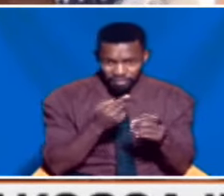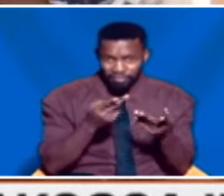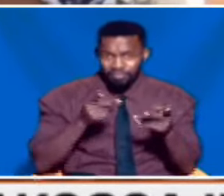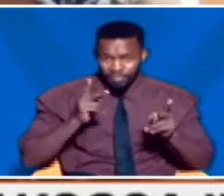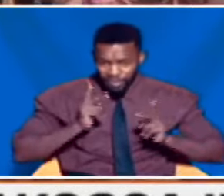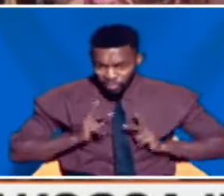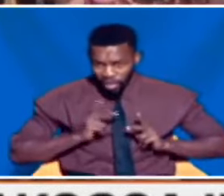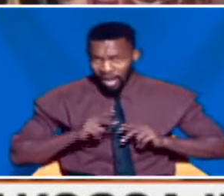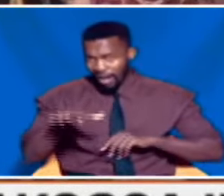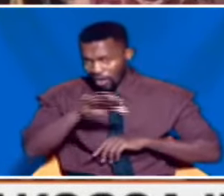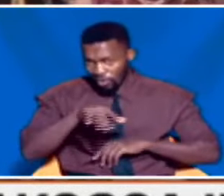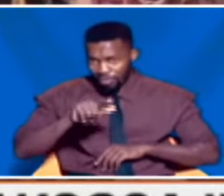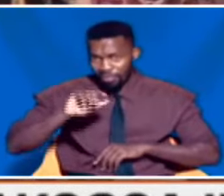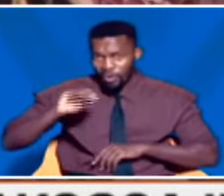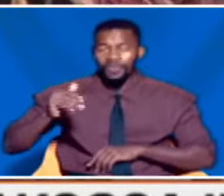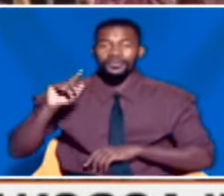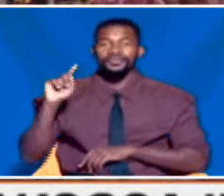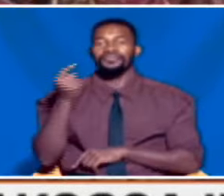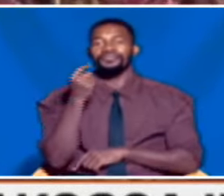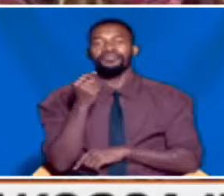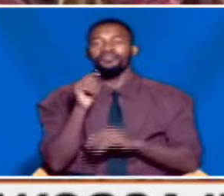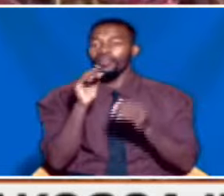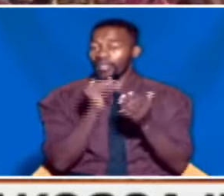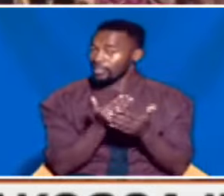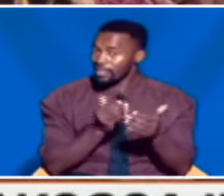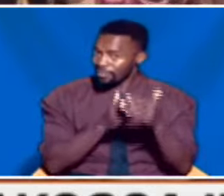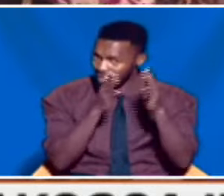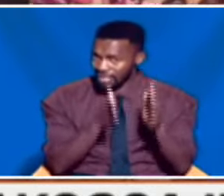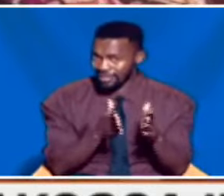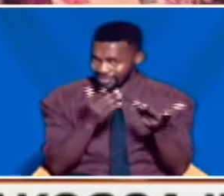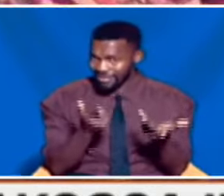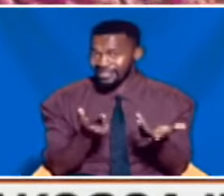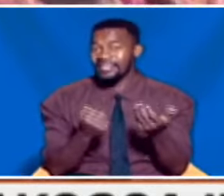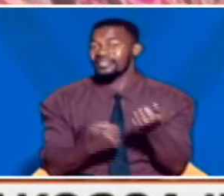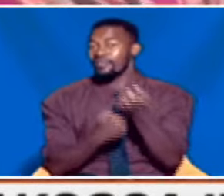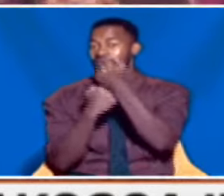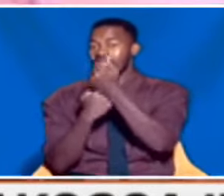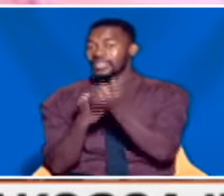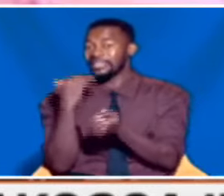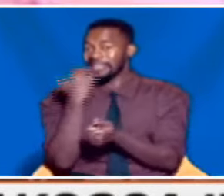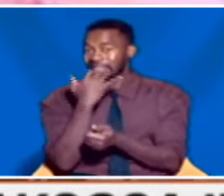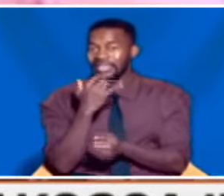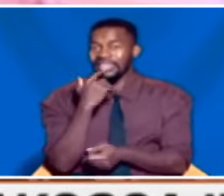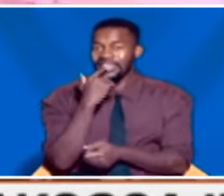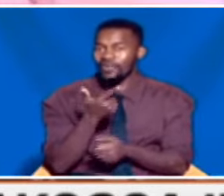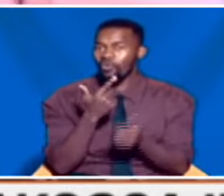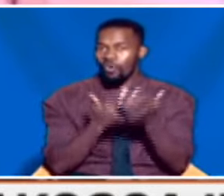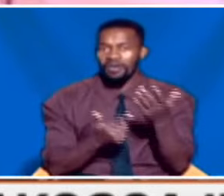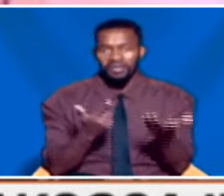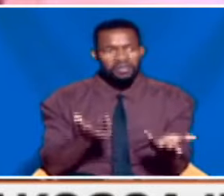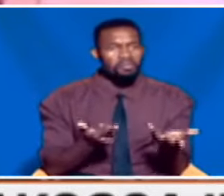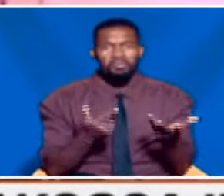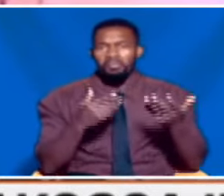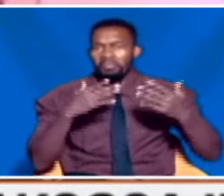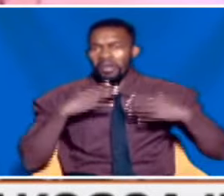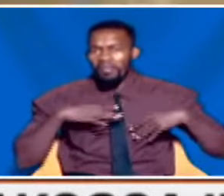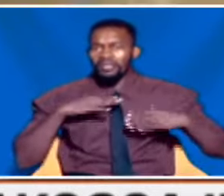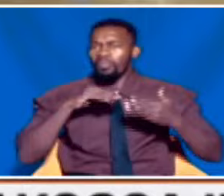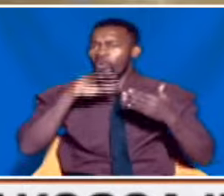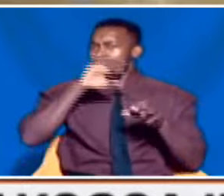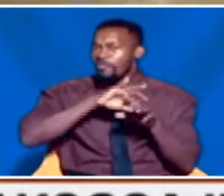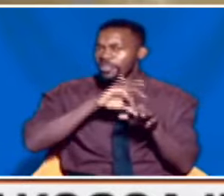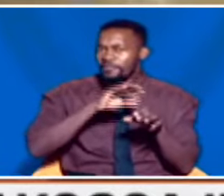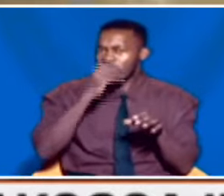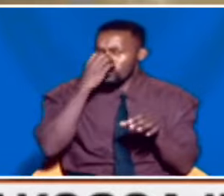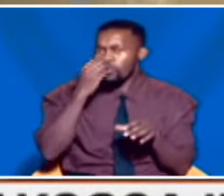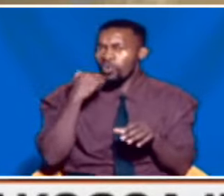Viongozi wengine wamemuunga mkono Gachagua wakisema anatetea haki za watu waliochangia pakubwa kuunda serikali iliyo mamlakani. You know,